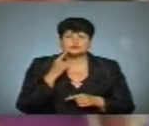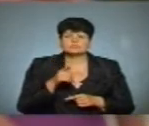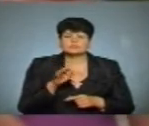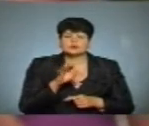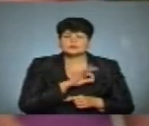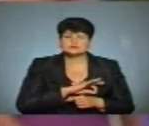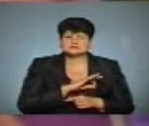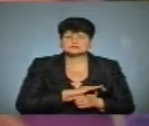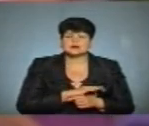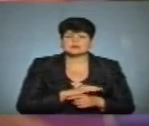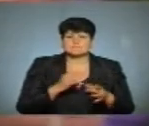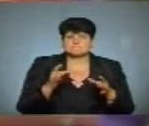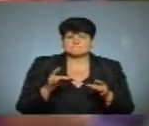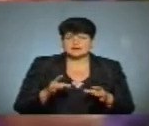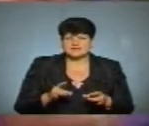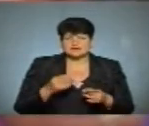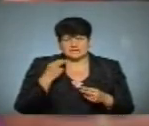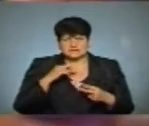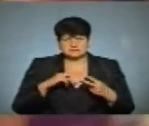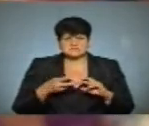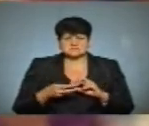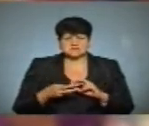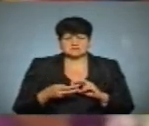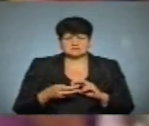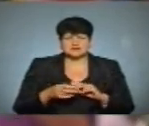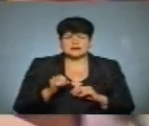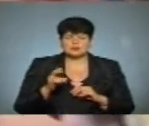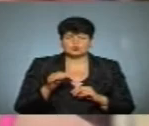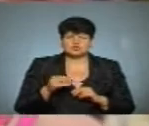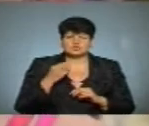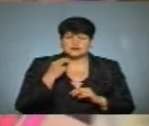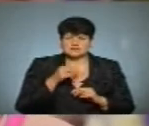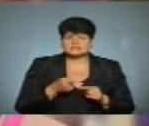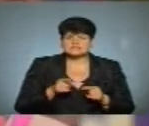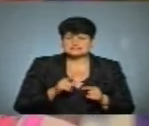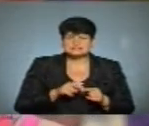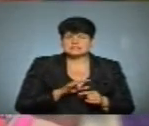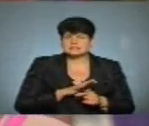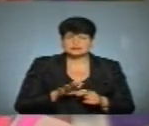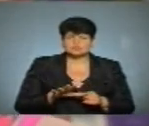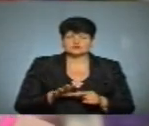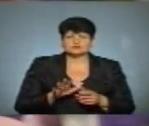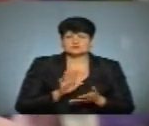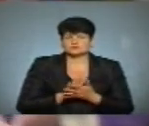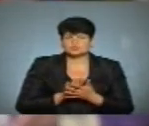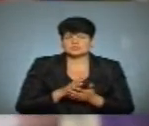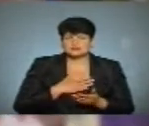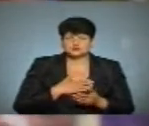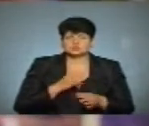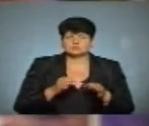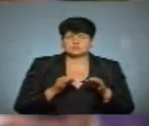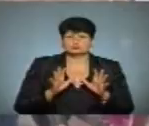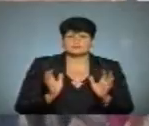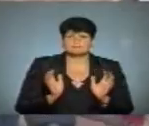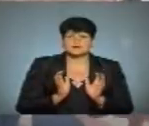використання поліетиленових пакетів? Чи справді краще їх заміняти екологічно? Екологічно ми краще, тому що це не буде забруняти нашу природу і ми будемо